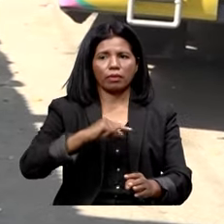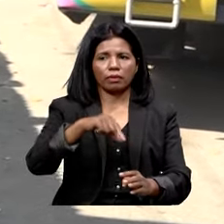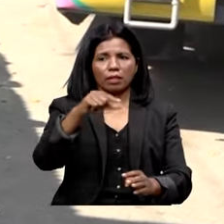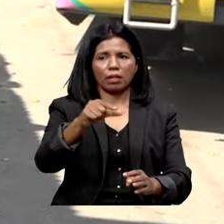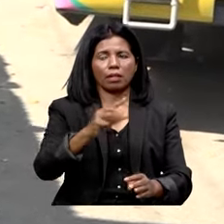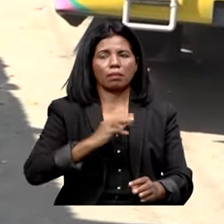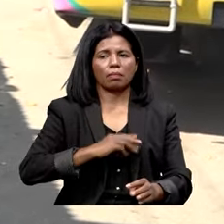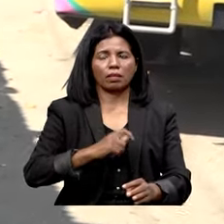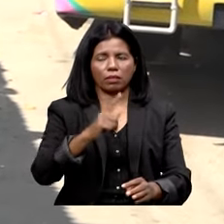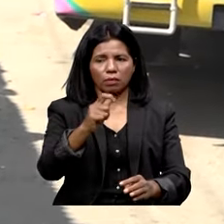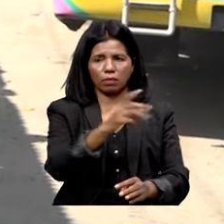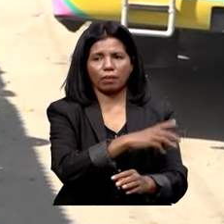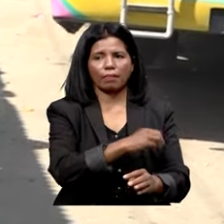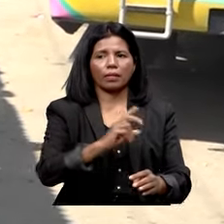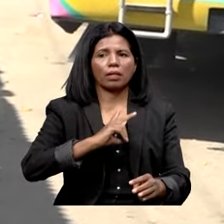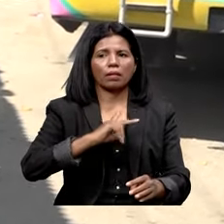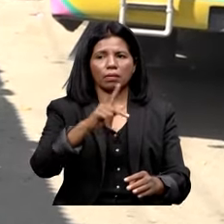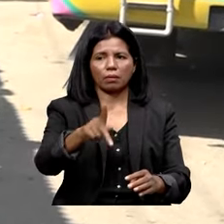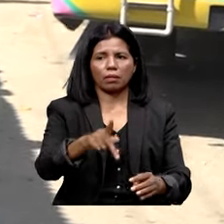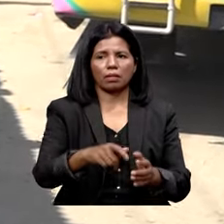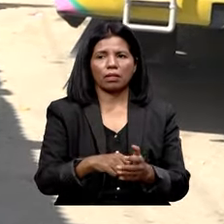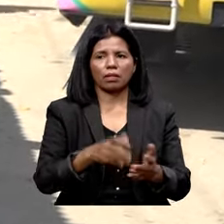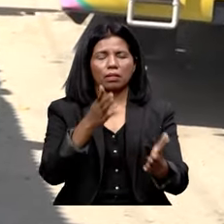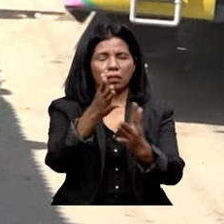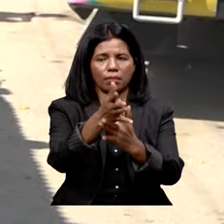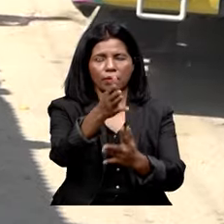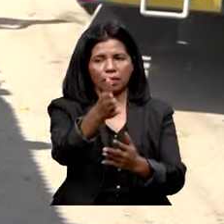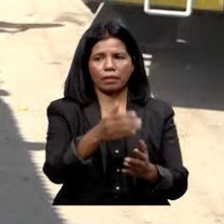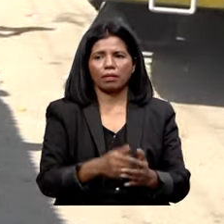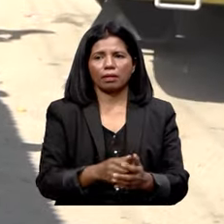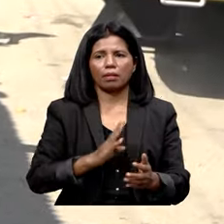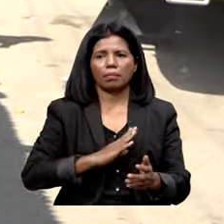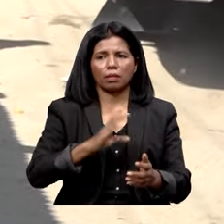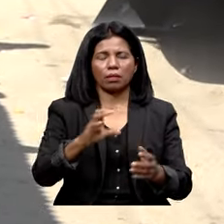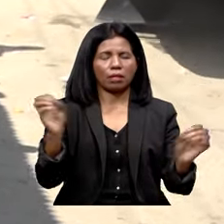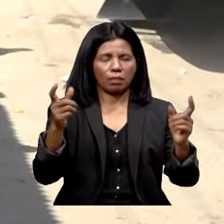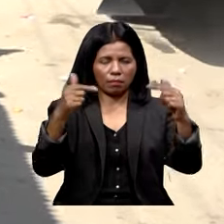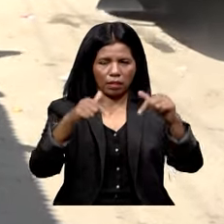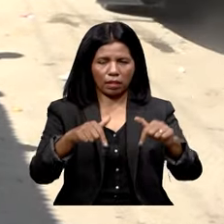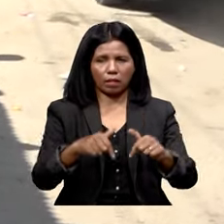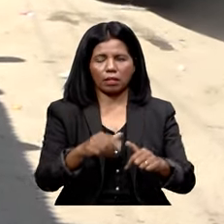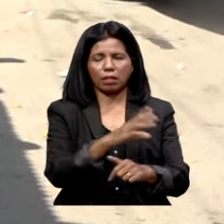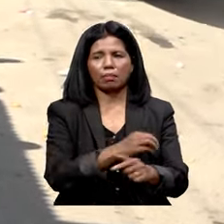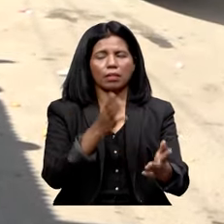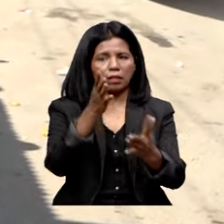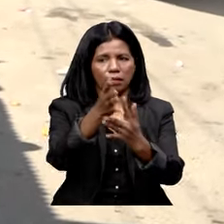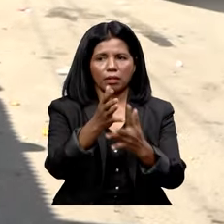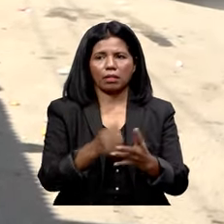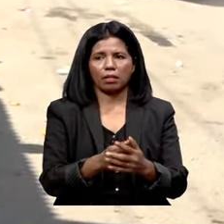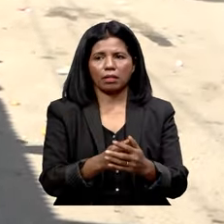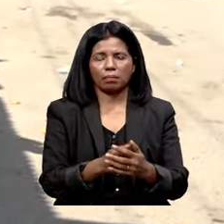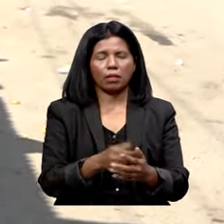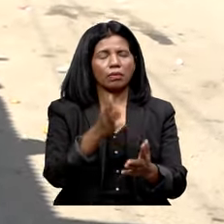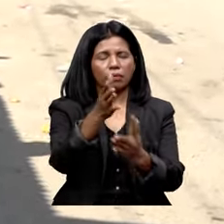mantutu sera los palos ina mantutu nene tam balara. Boko nene balung lapasaret nema be balara ned. Batula lara